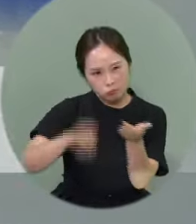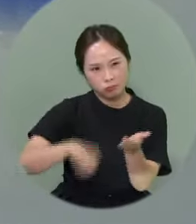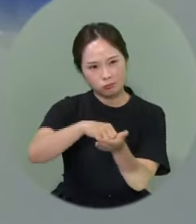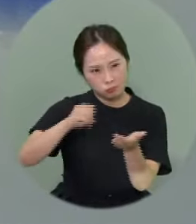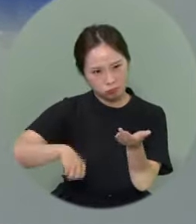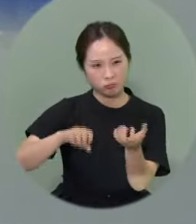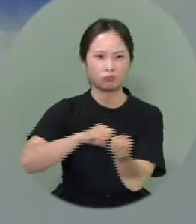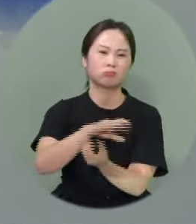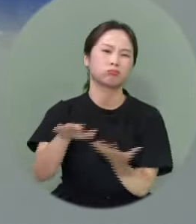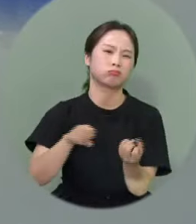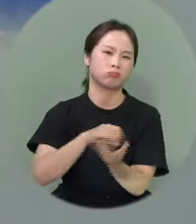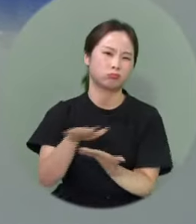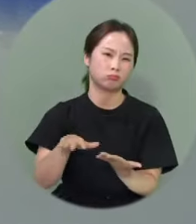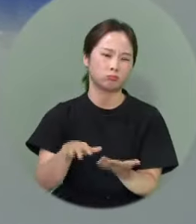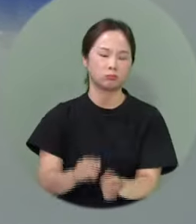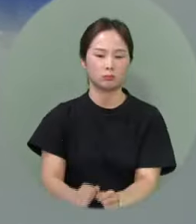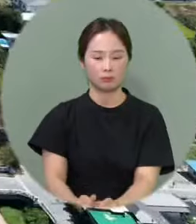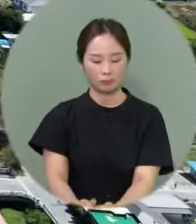송정근